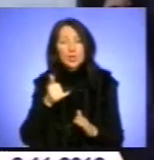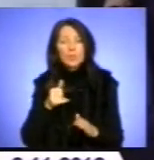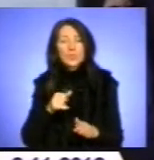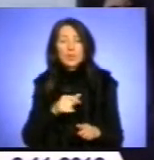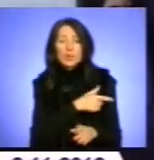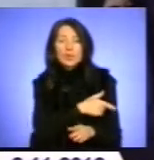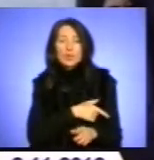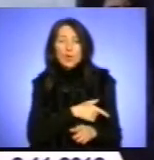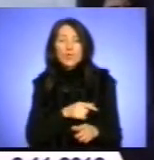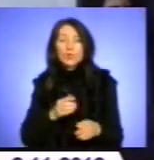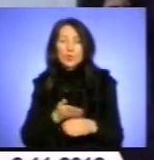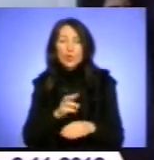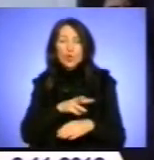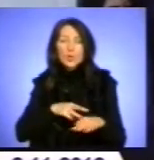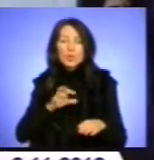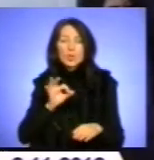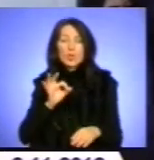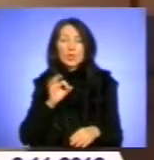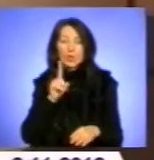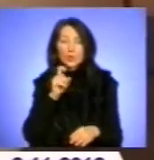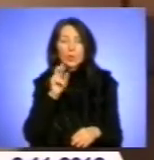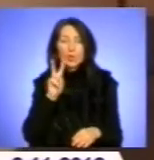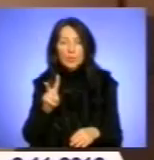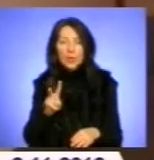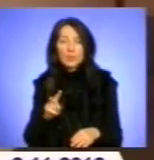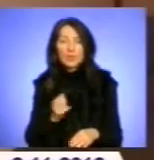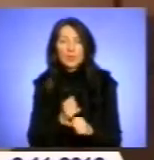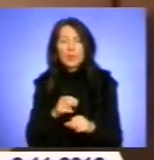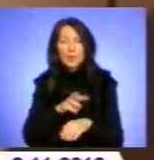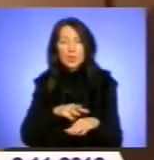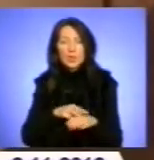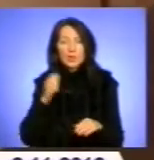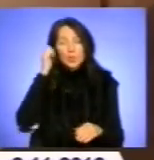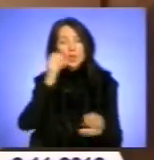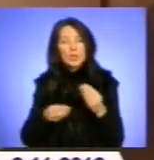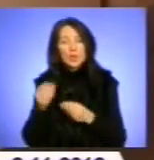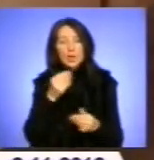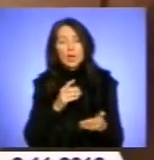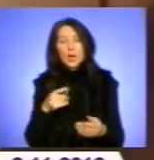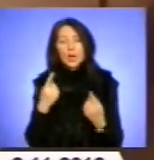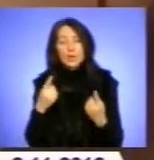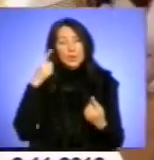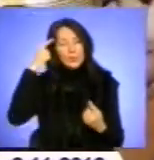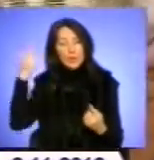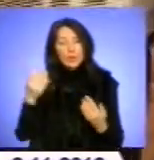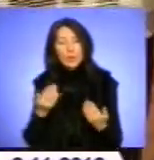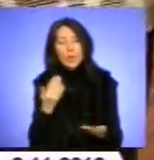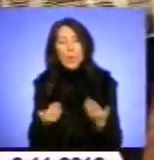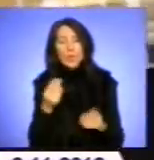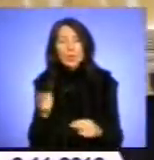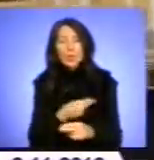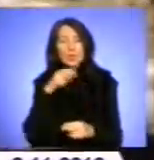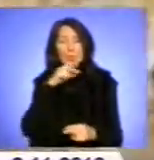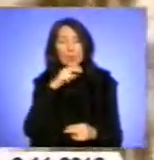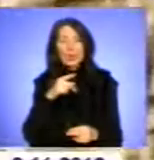чергову частину 102 працівникам міліції. Пам'ятайте, шахраї – неабиякі психологи. Вони майже безпомилково вгадують,